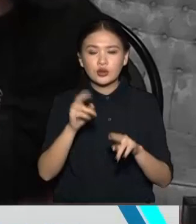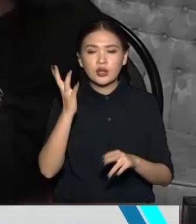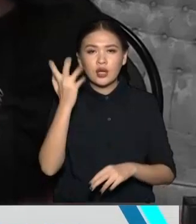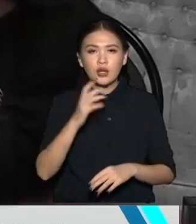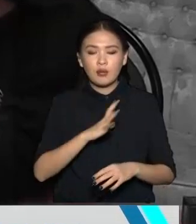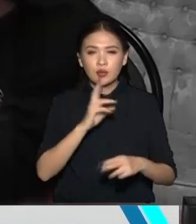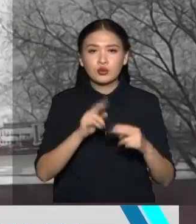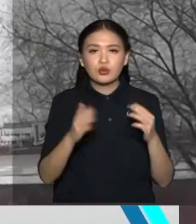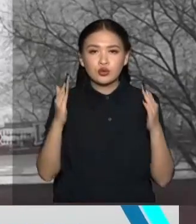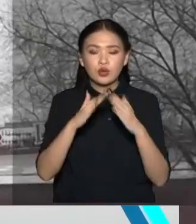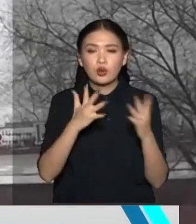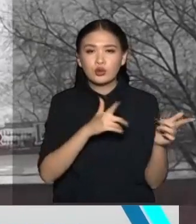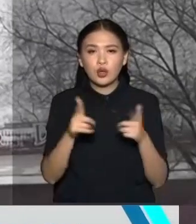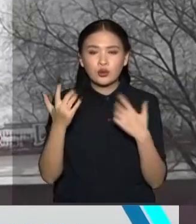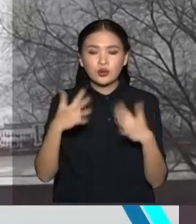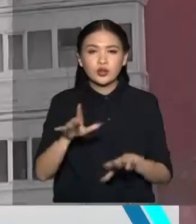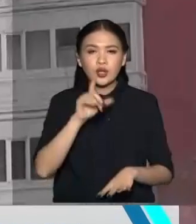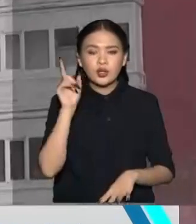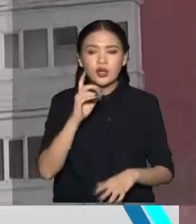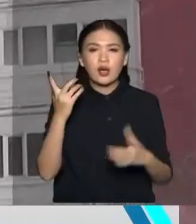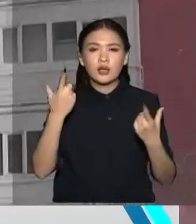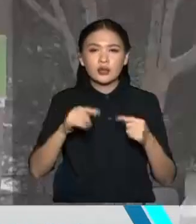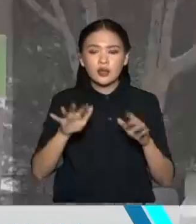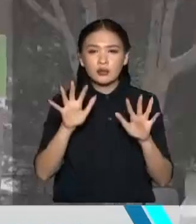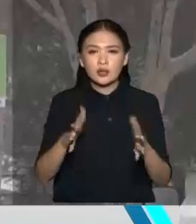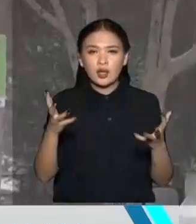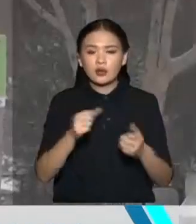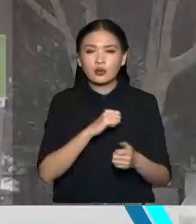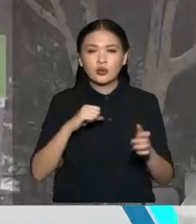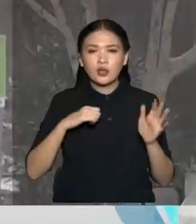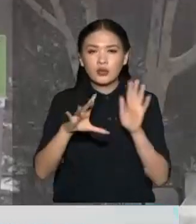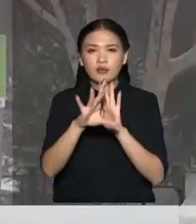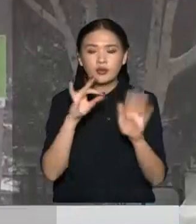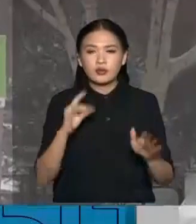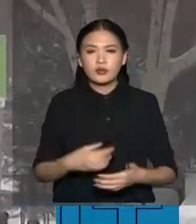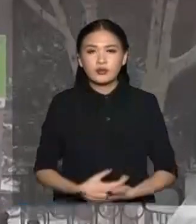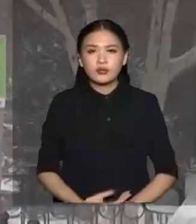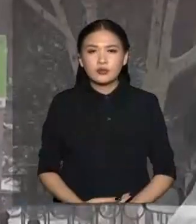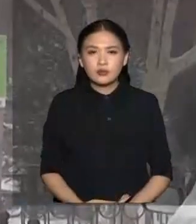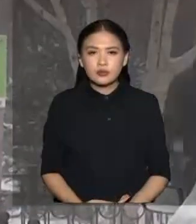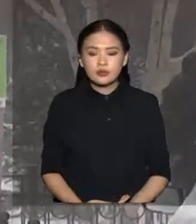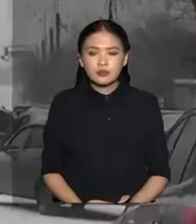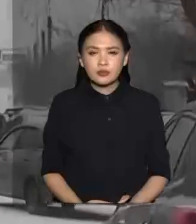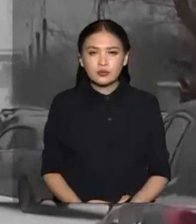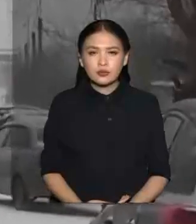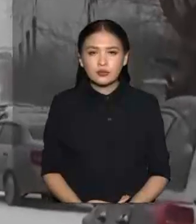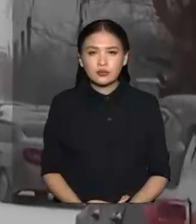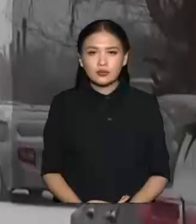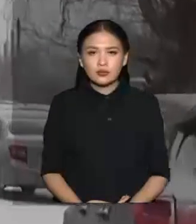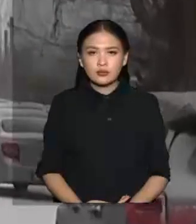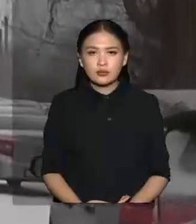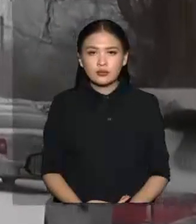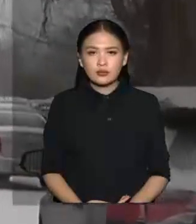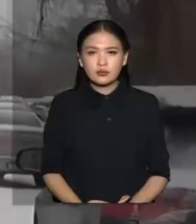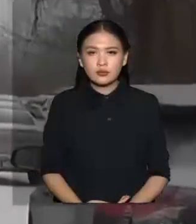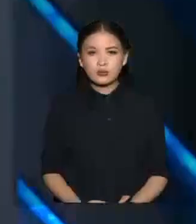дайын. Пәтер алатын жастар баспананы қай ауданнан алатынын өздері таңдайды екен. Динара Ерболғызы, Жібек жолы, Абай облысы,